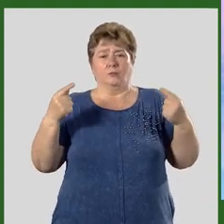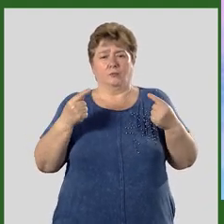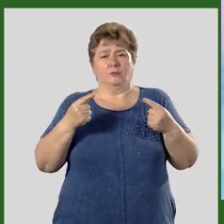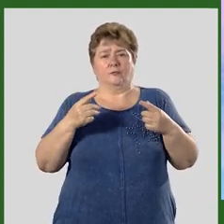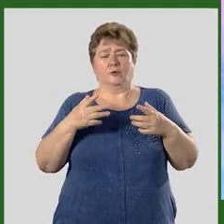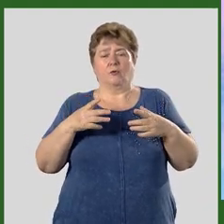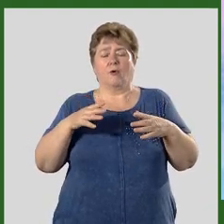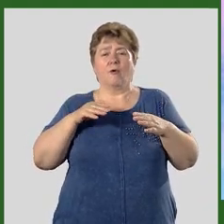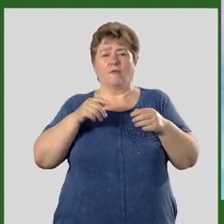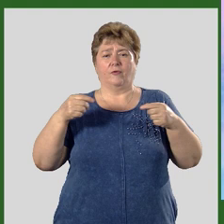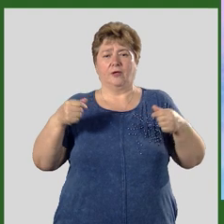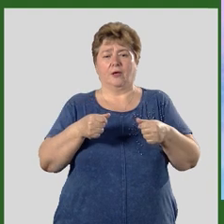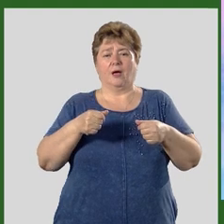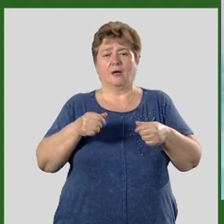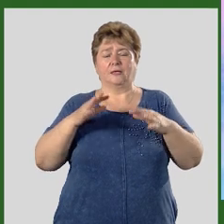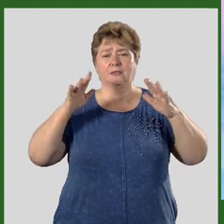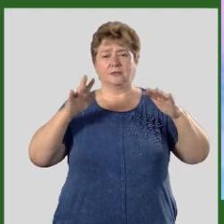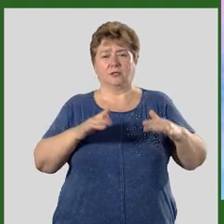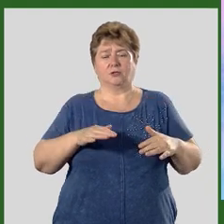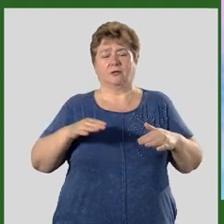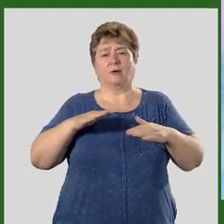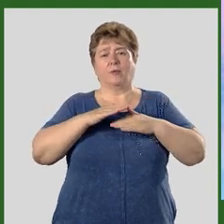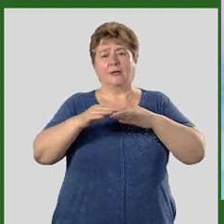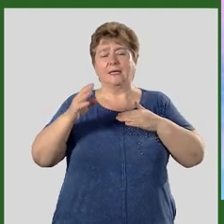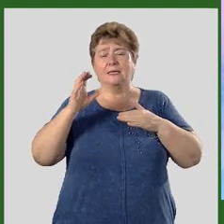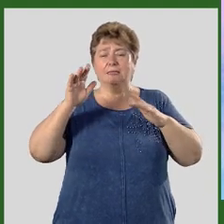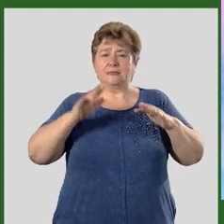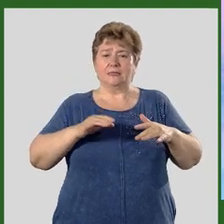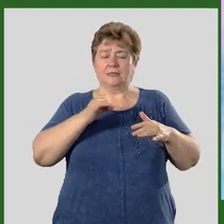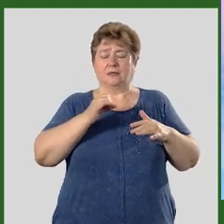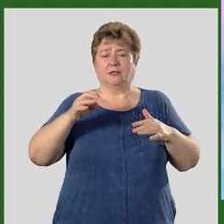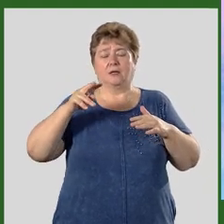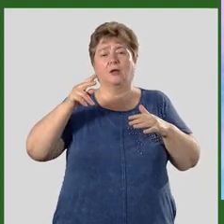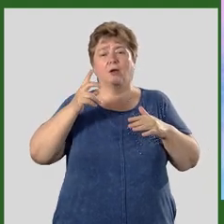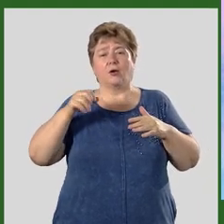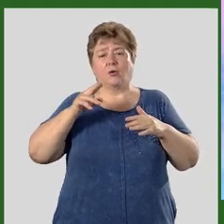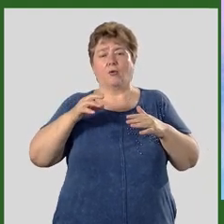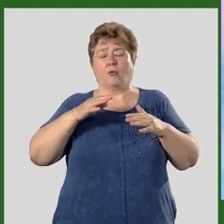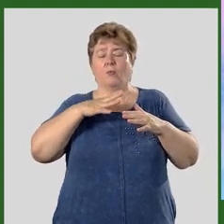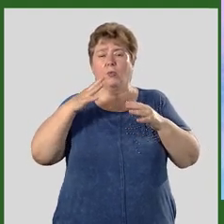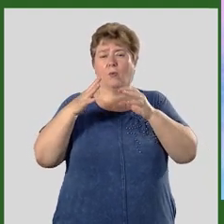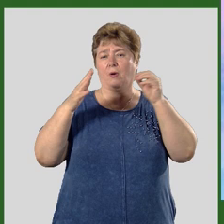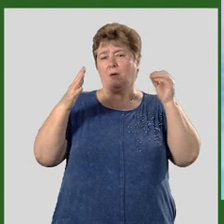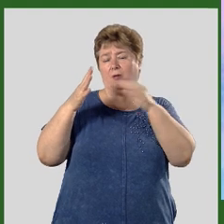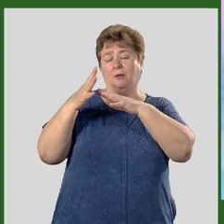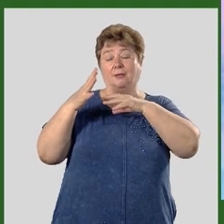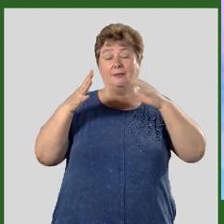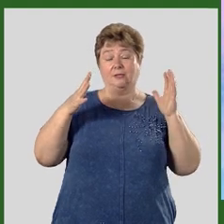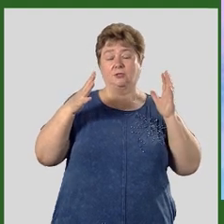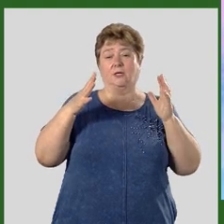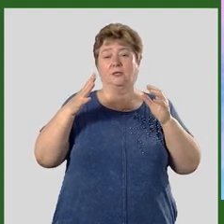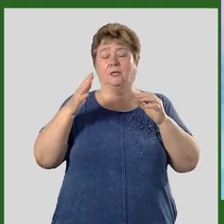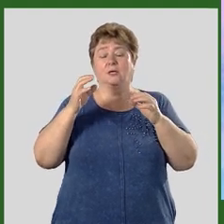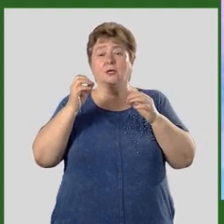ледяного покрова. Снег и лед отражают большое количество солнечных лучей и